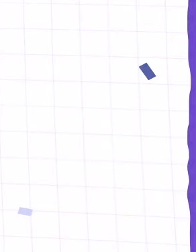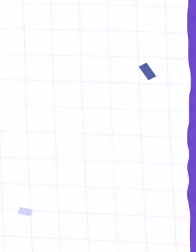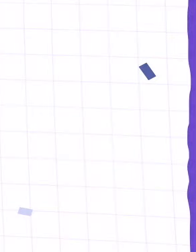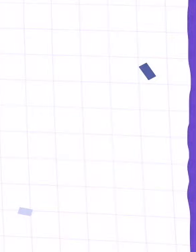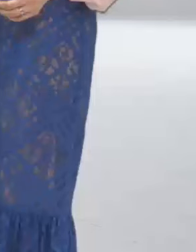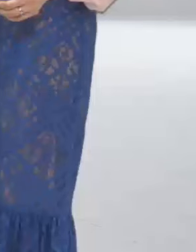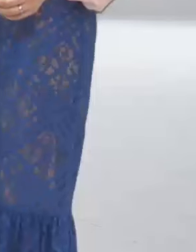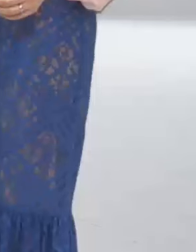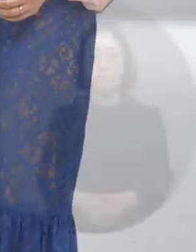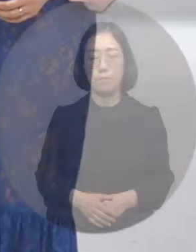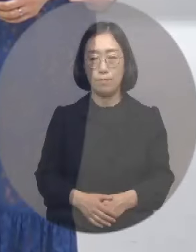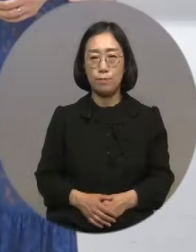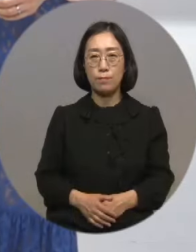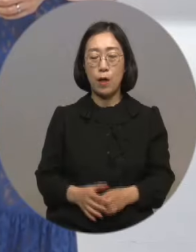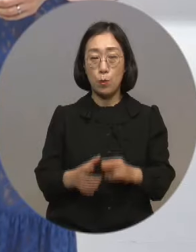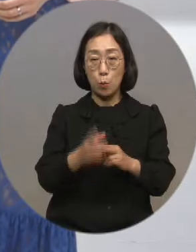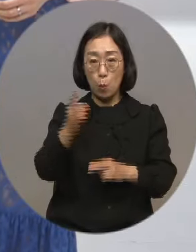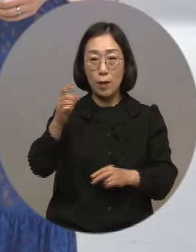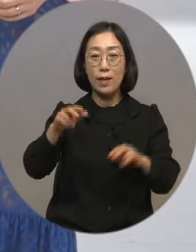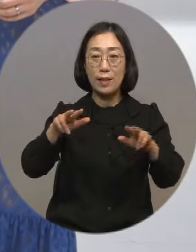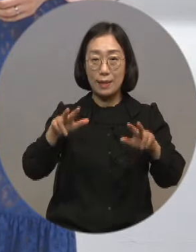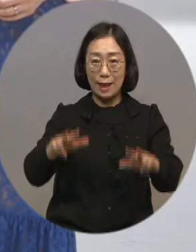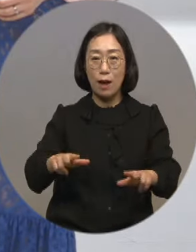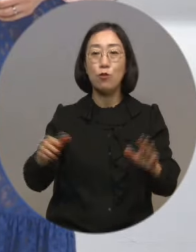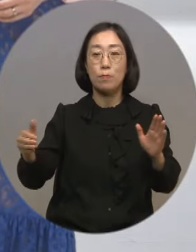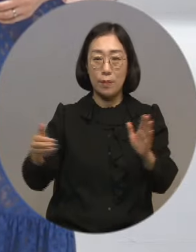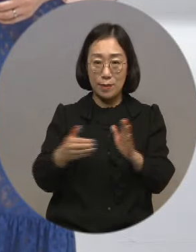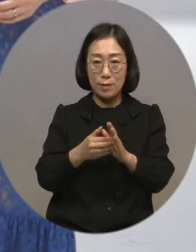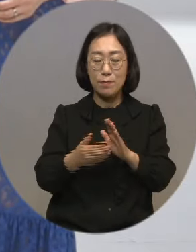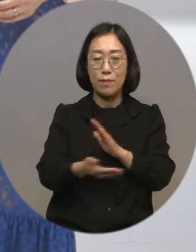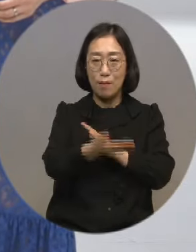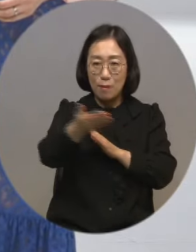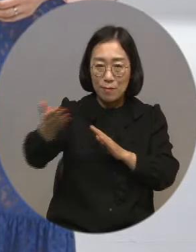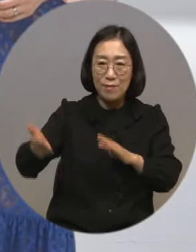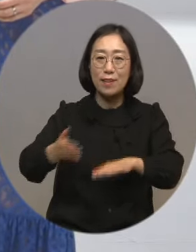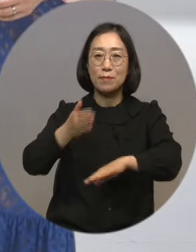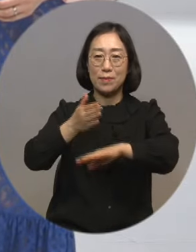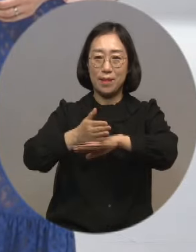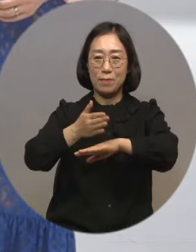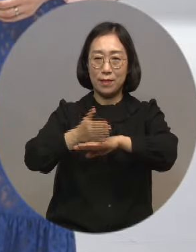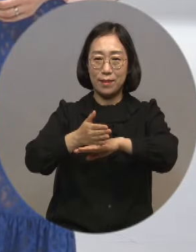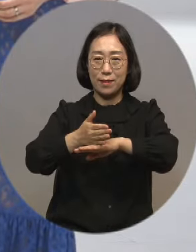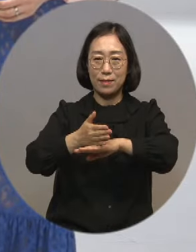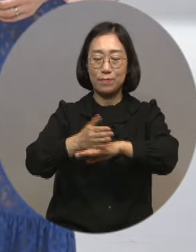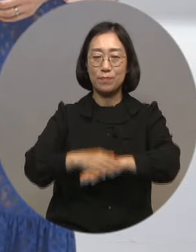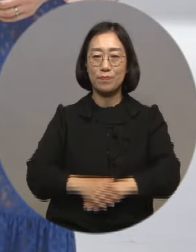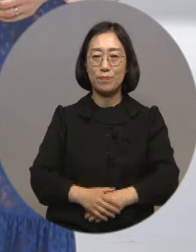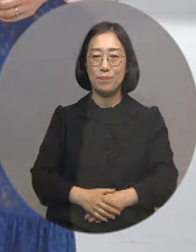이상으로 통일 나우를 마칩니다. 시청해주신 여러분 고맙습니다.